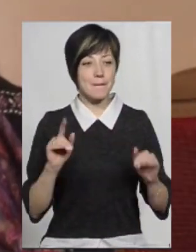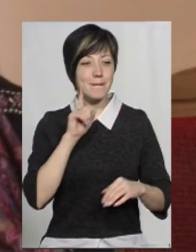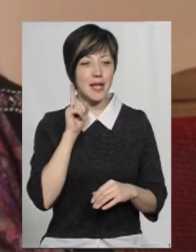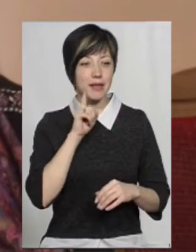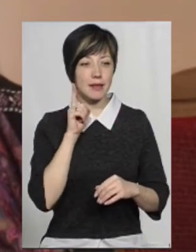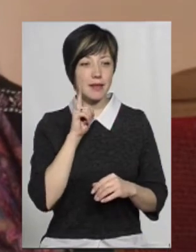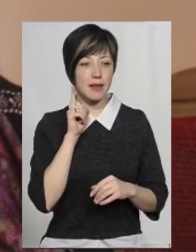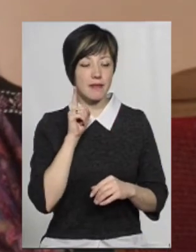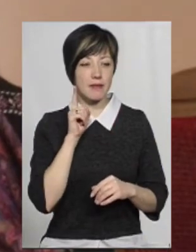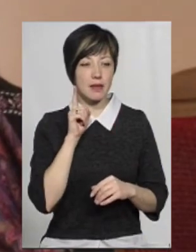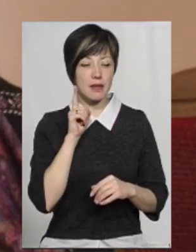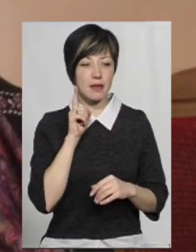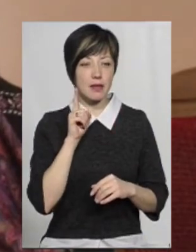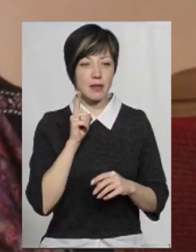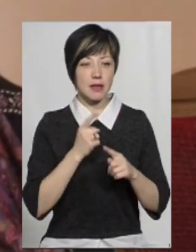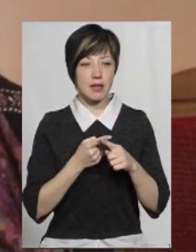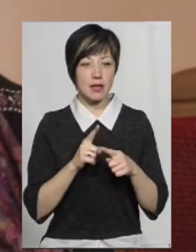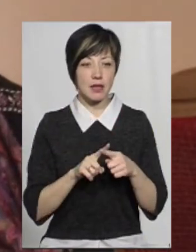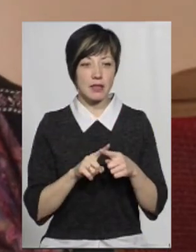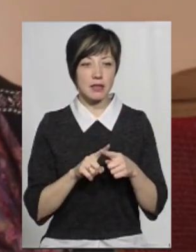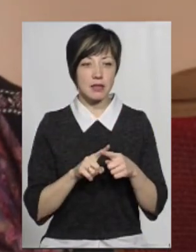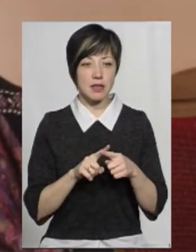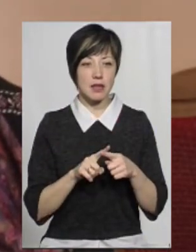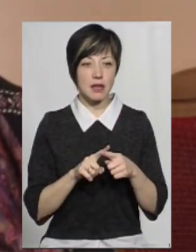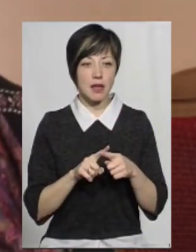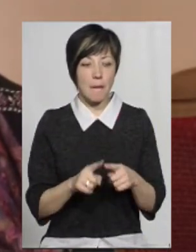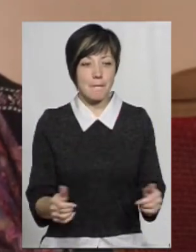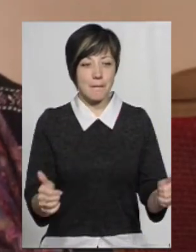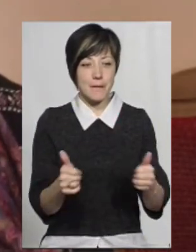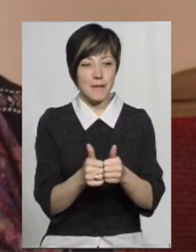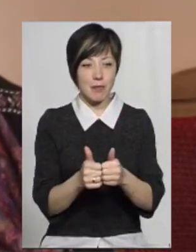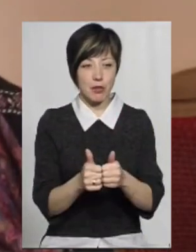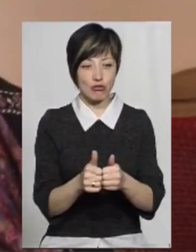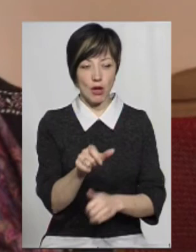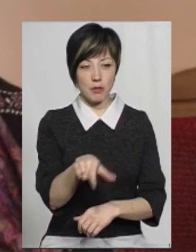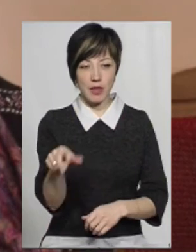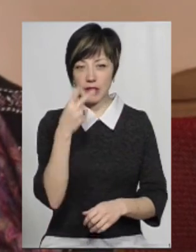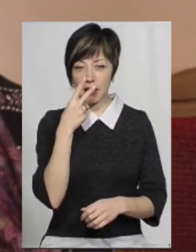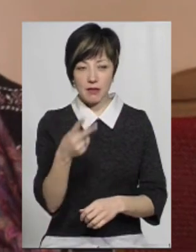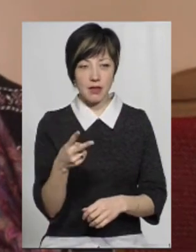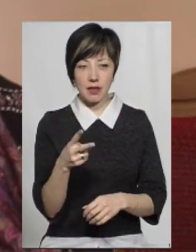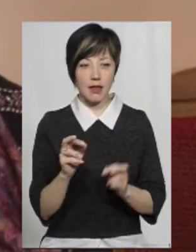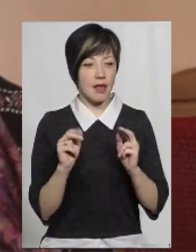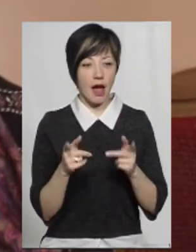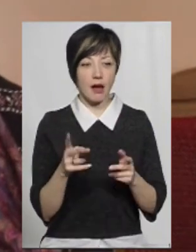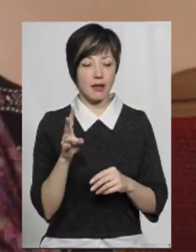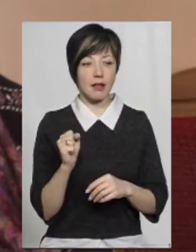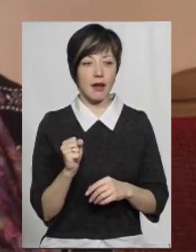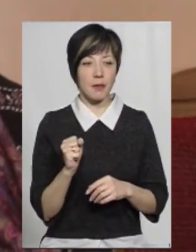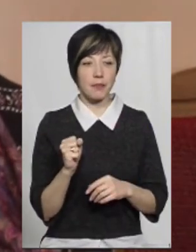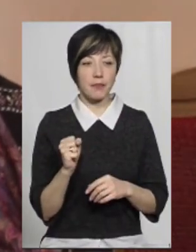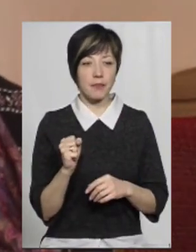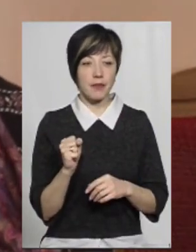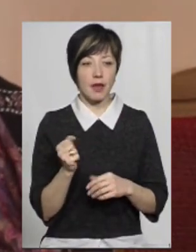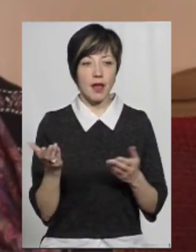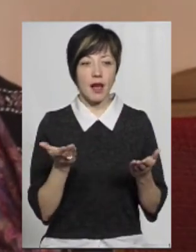для підлітків вони приземляють персонажів, і вони вже дивляться на них не як на